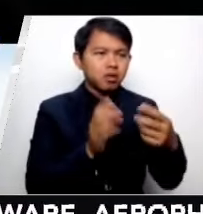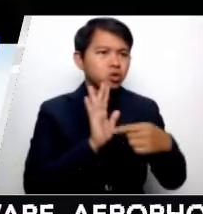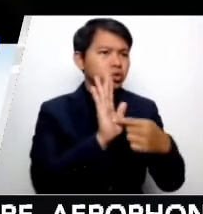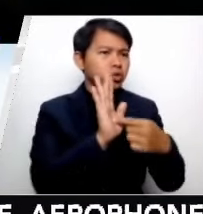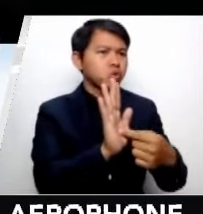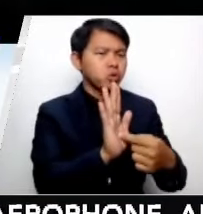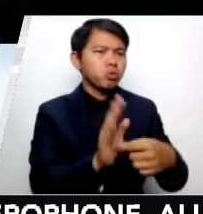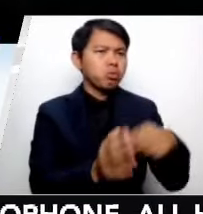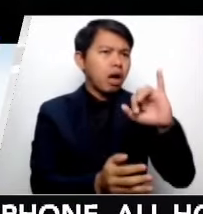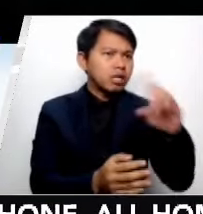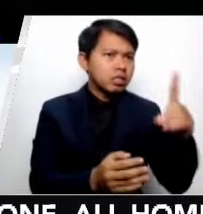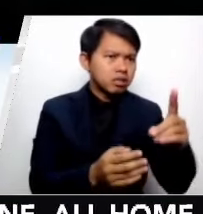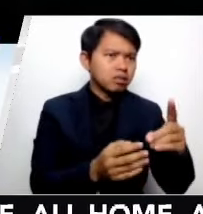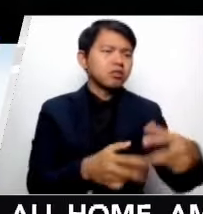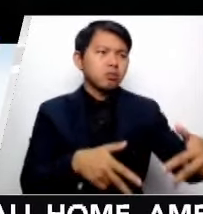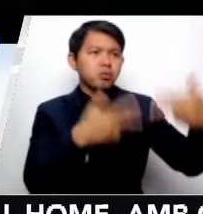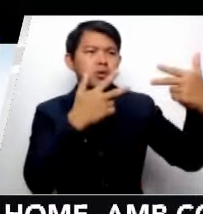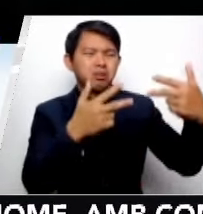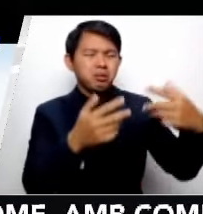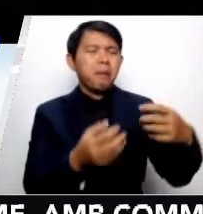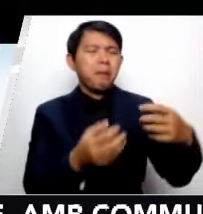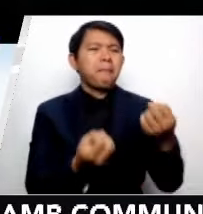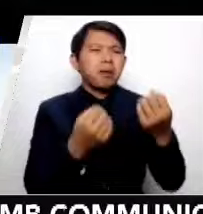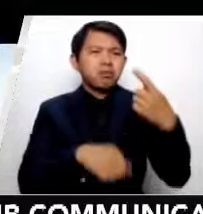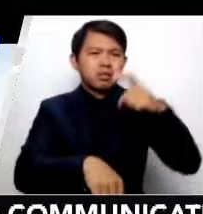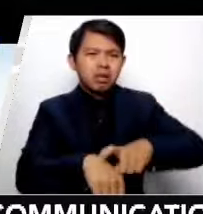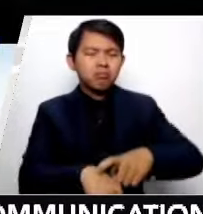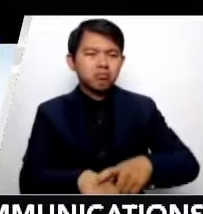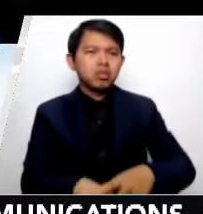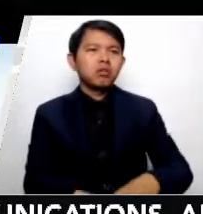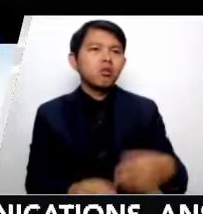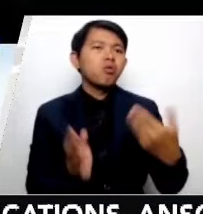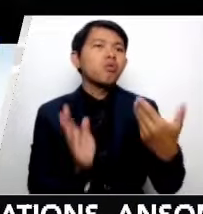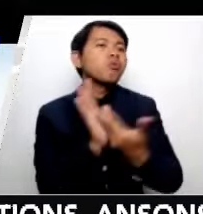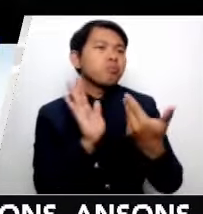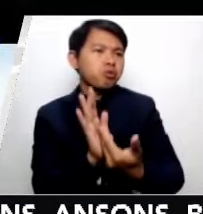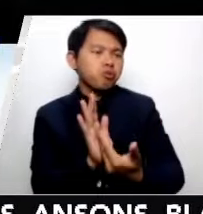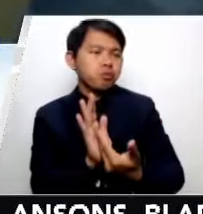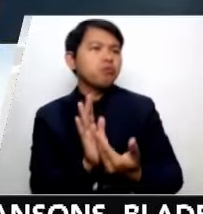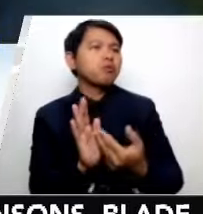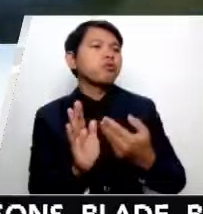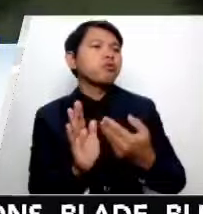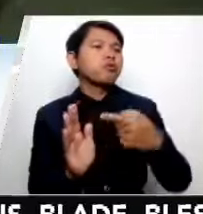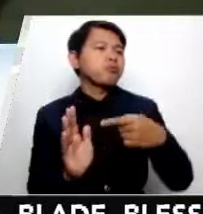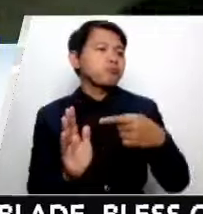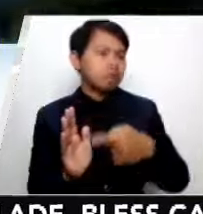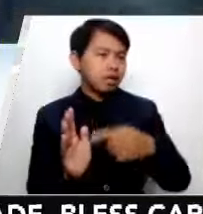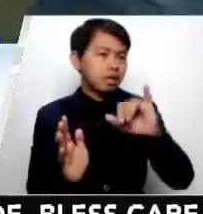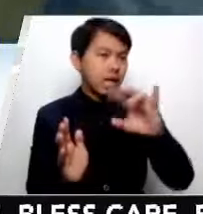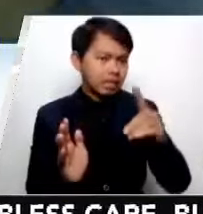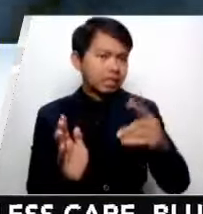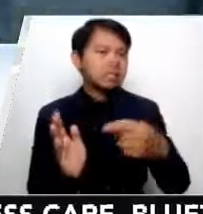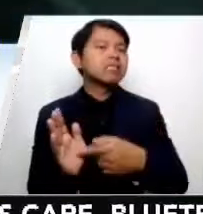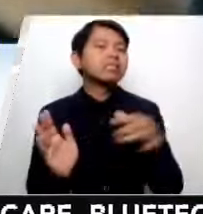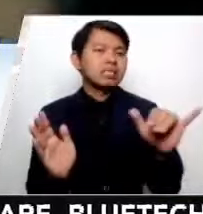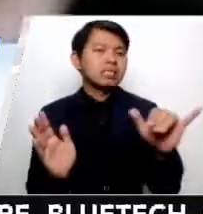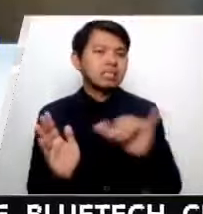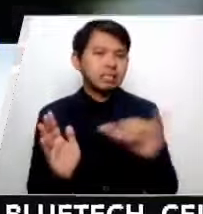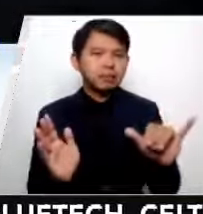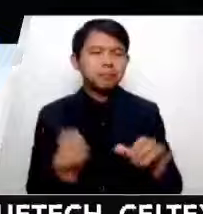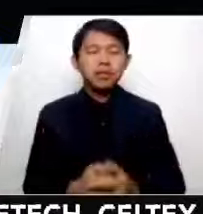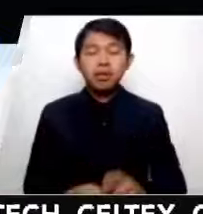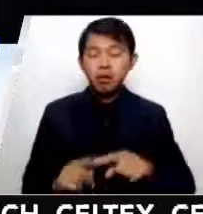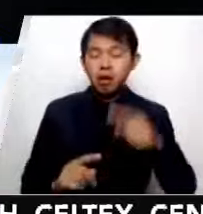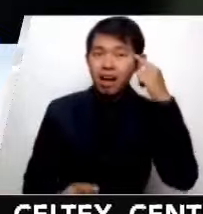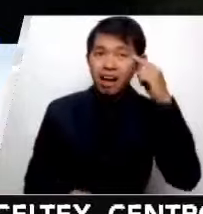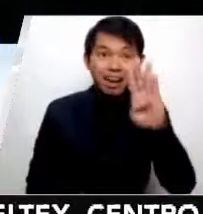several times. Confirm na siya yung tao na pinapakita niya dun sa ID niya. Akala ni Betty, Mr. Perfectly